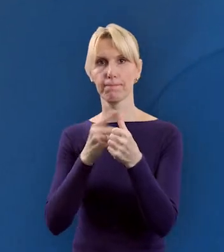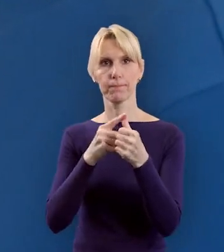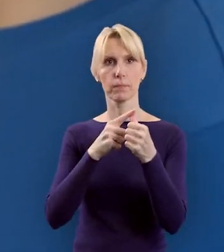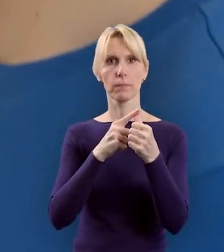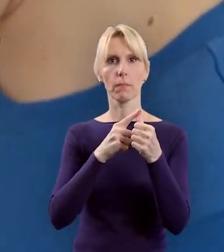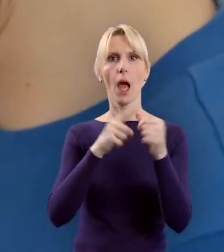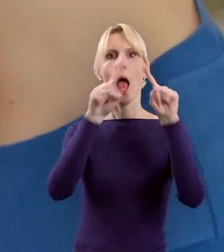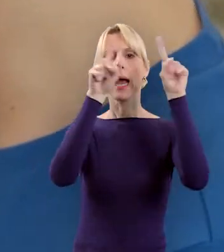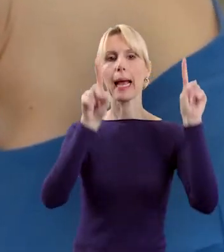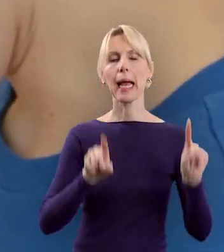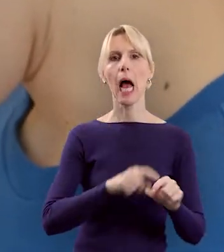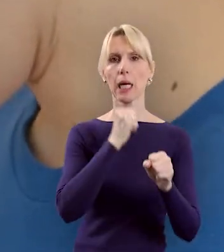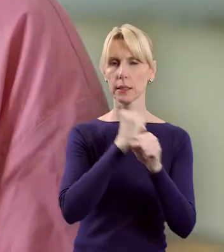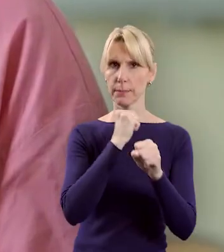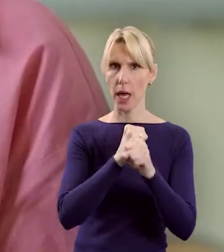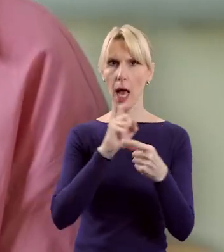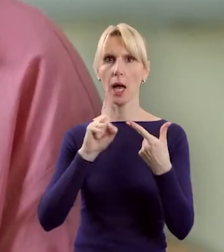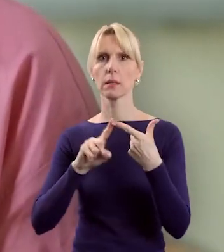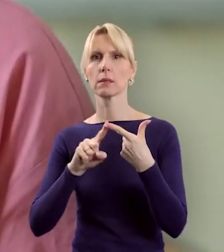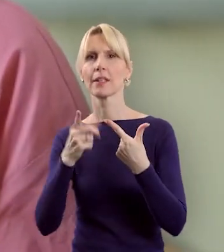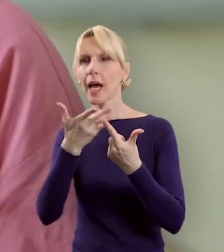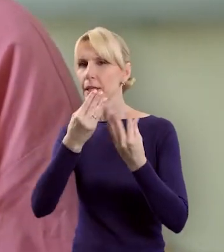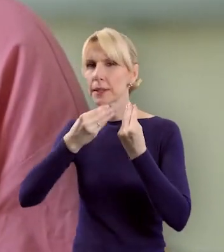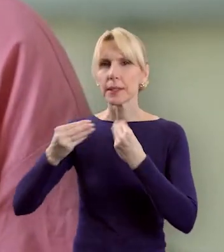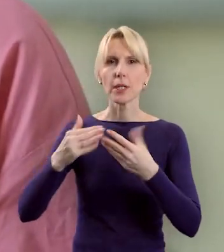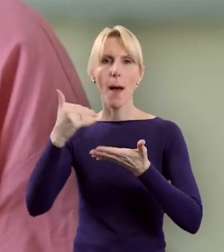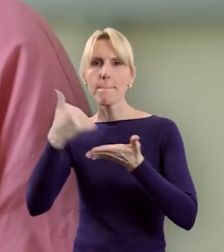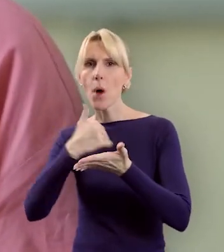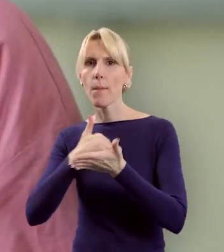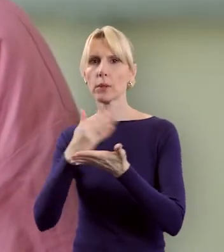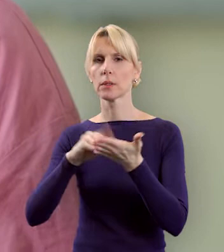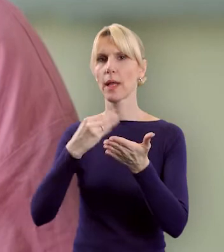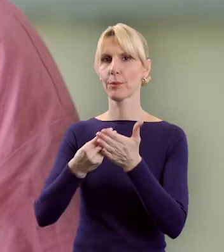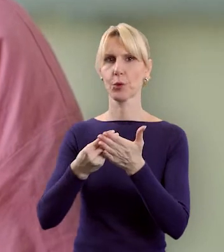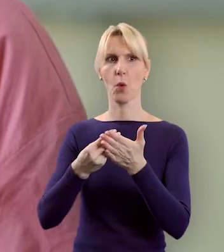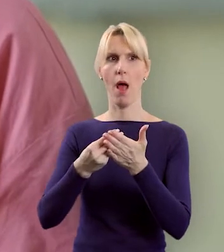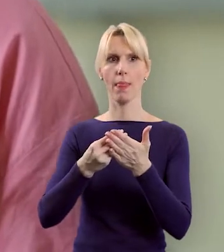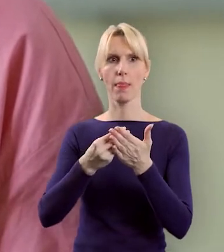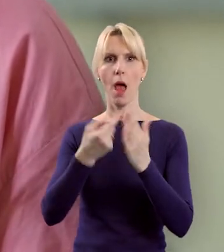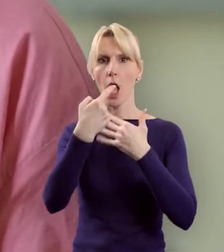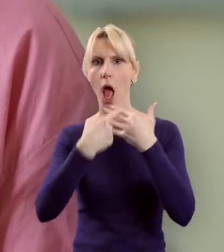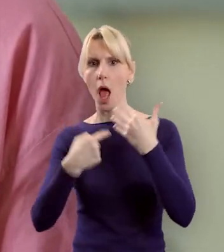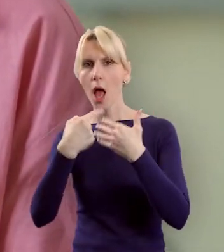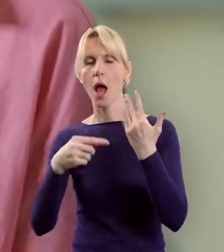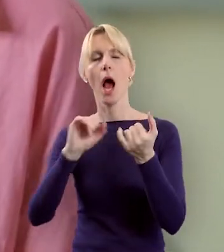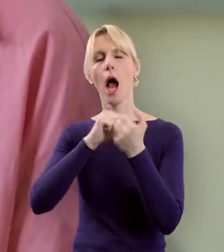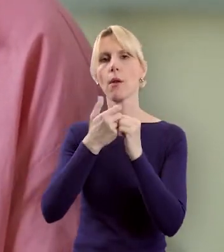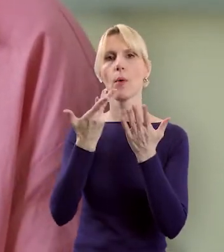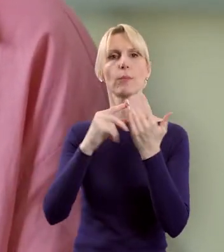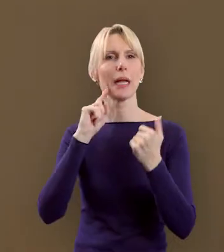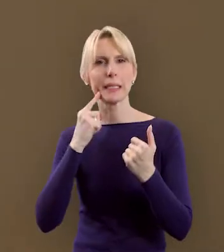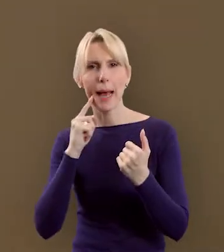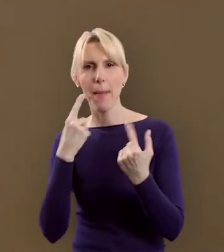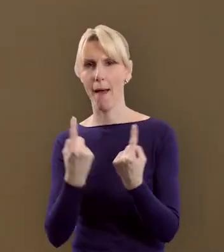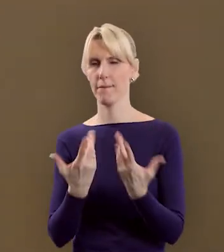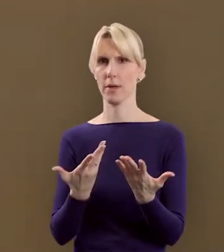kart pracy, z prawdziwych gadżetów, czyli na przykład jeżeli uczymy zabawek, słownictwa z zabawkami, przynosimy